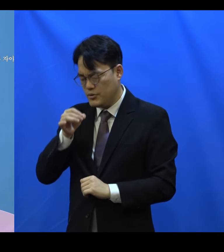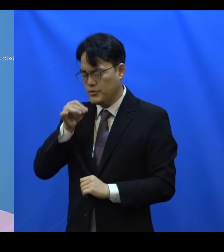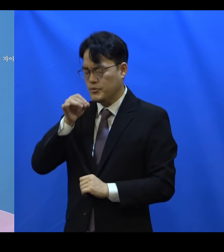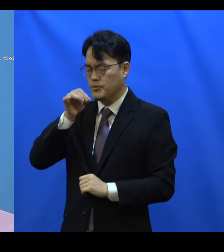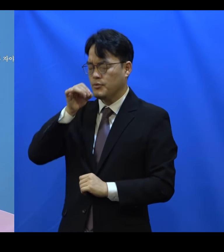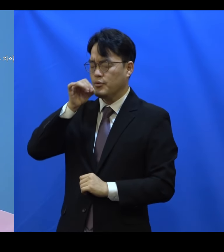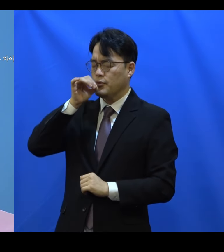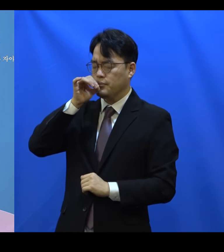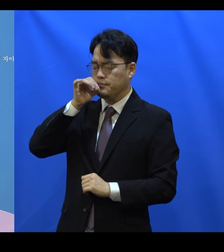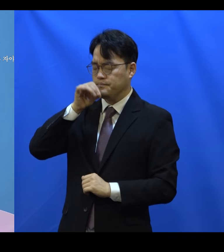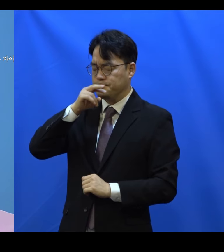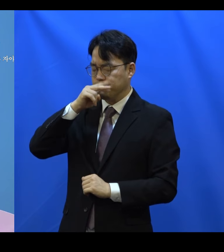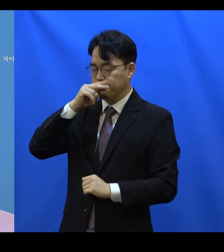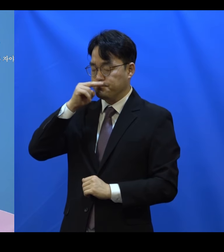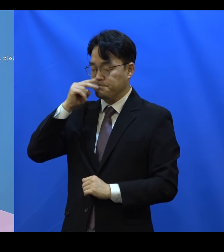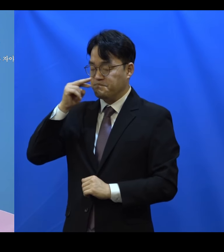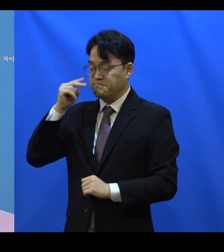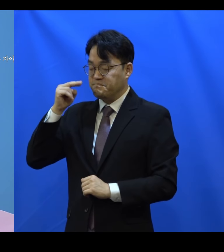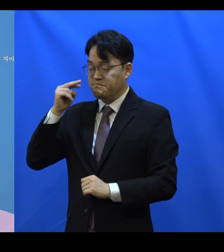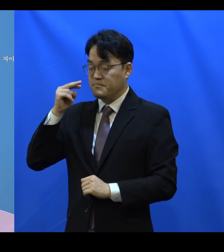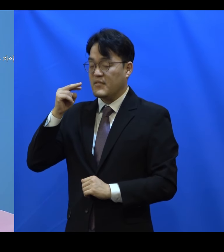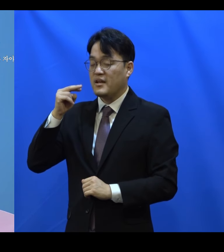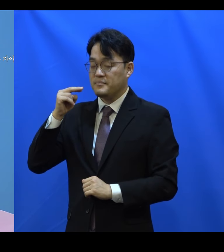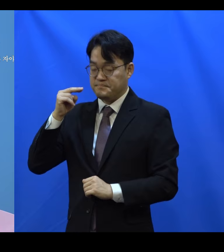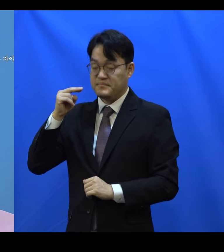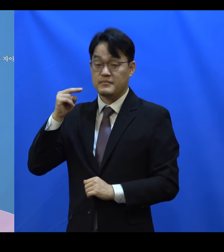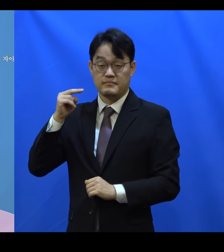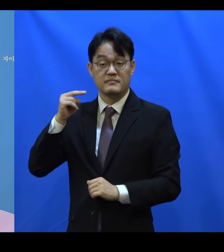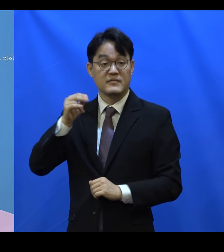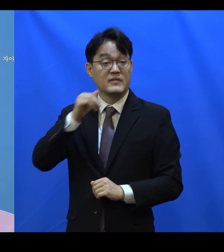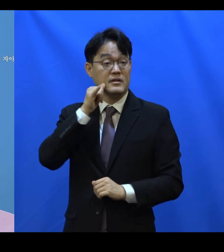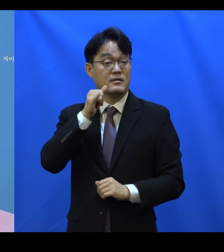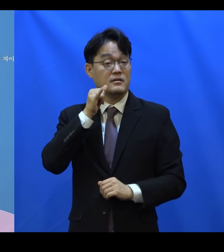냄새도 맡고요. 맛을 보고요.